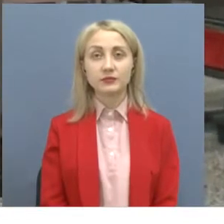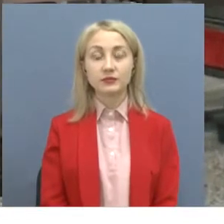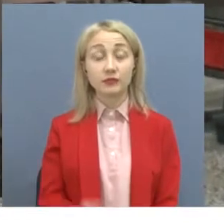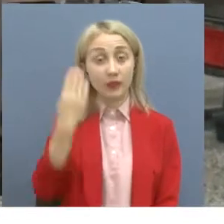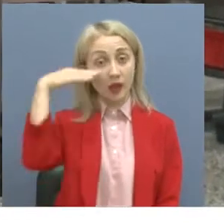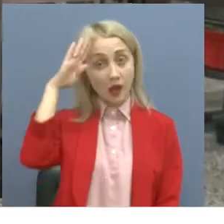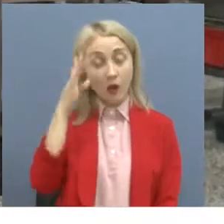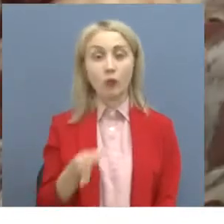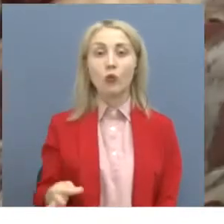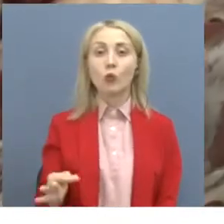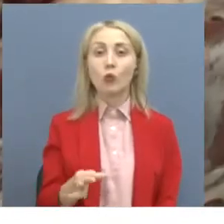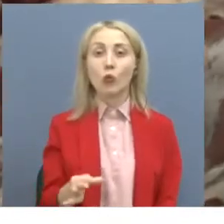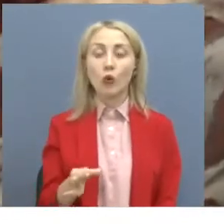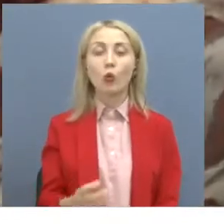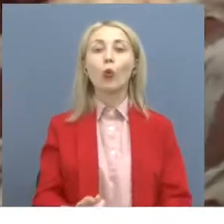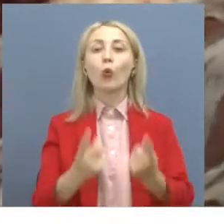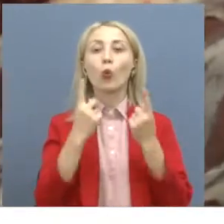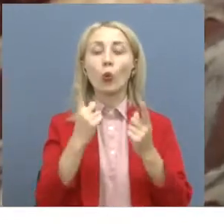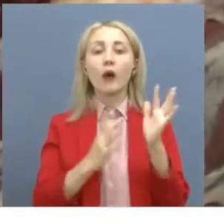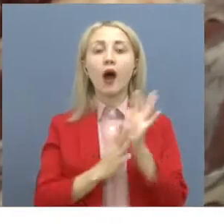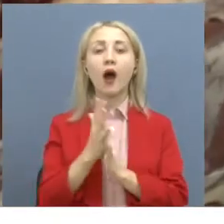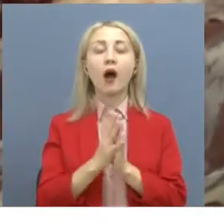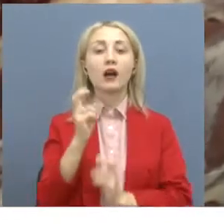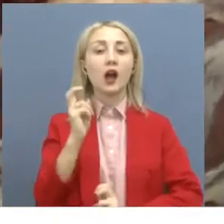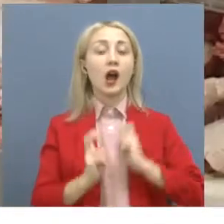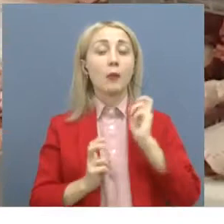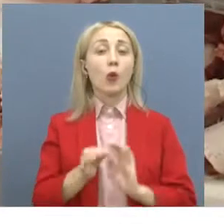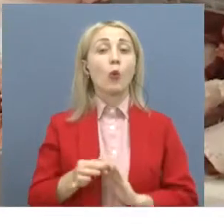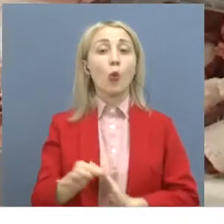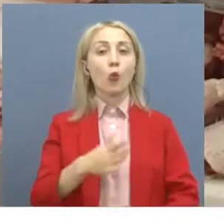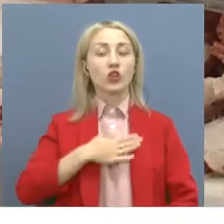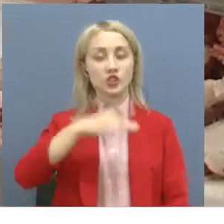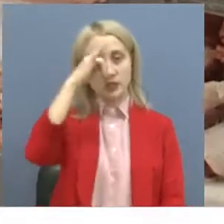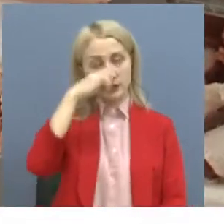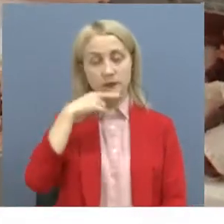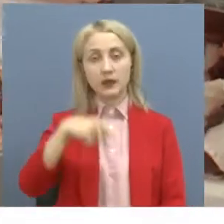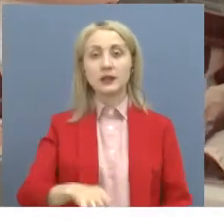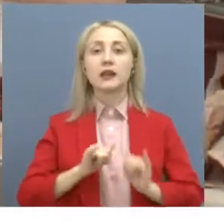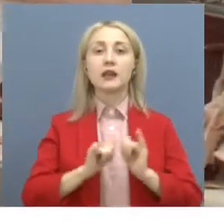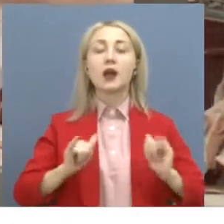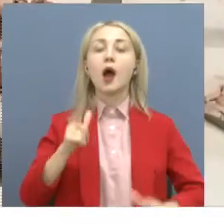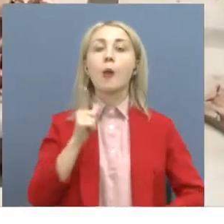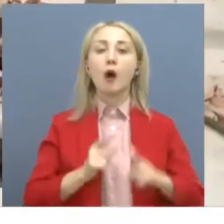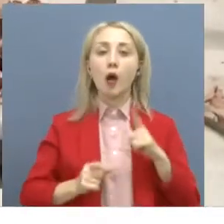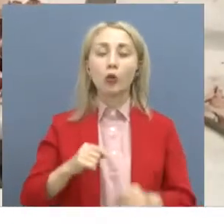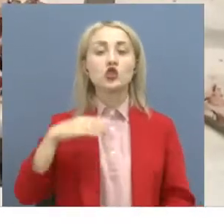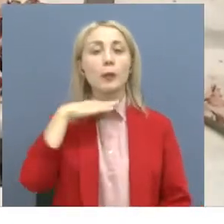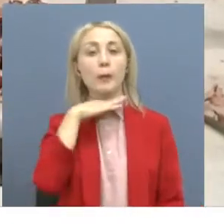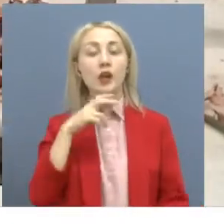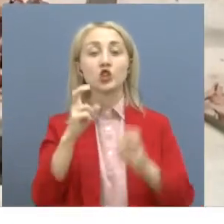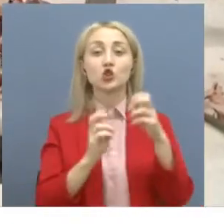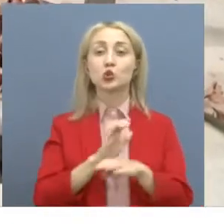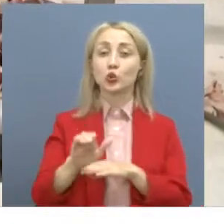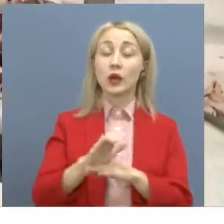өңірі Қазақстанның ірі агроөнеркәсіп аймақтарын бірі болғандықтан, елдің өндірістік қауіпсіздігін қамтамасыз етуде алар үлесі